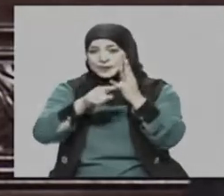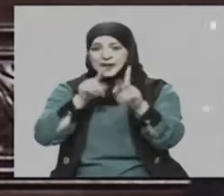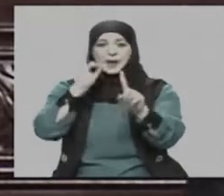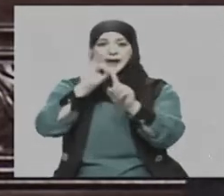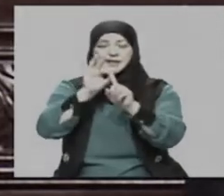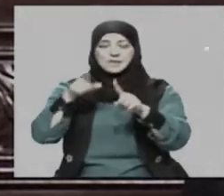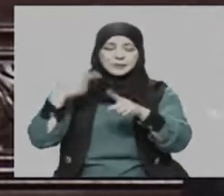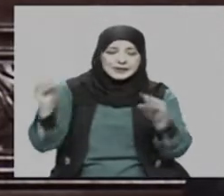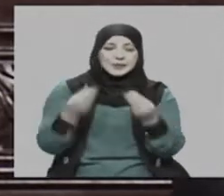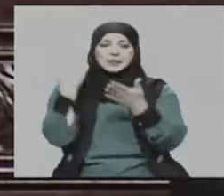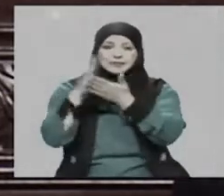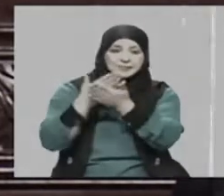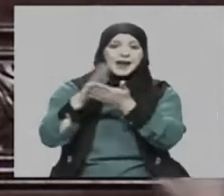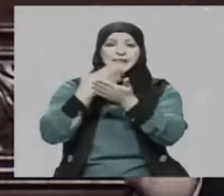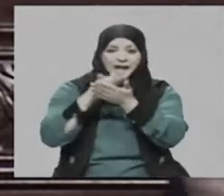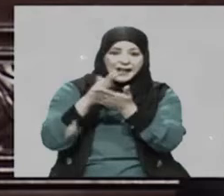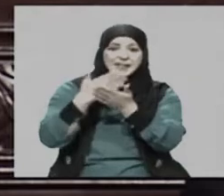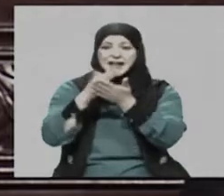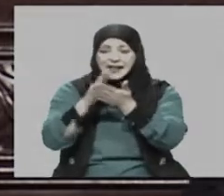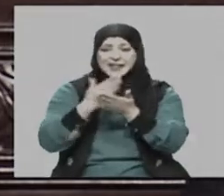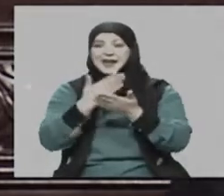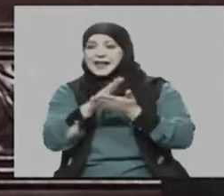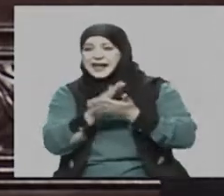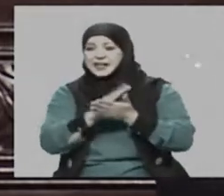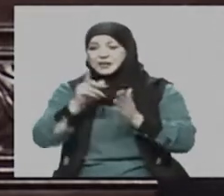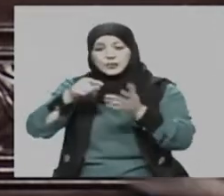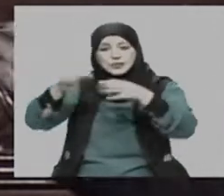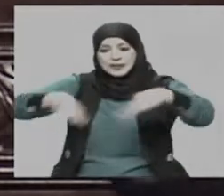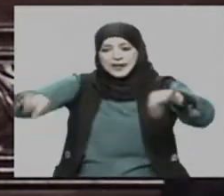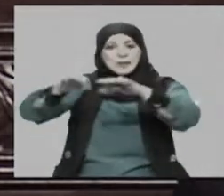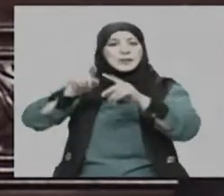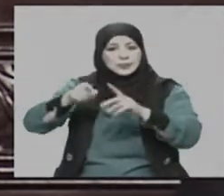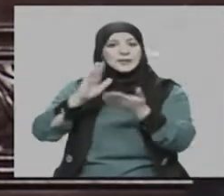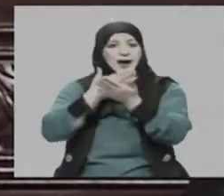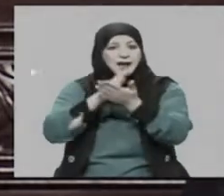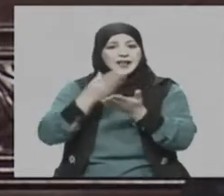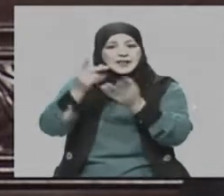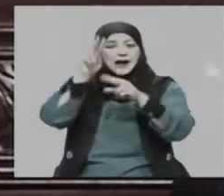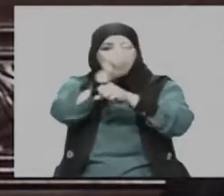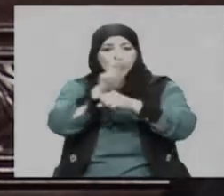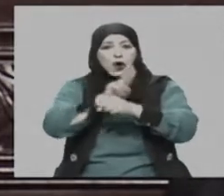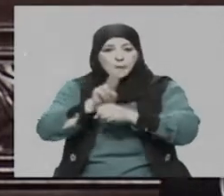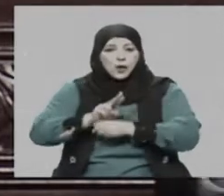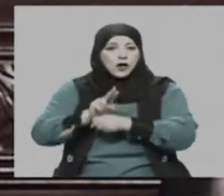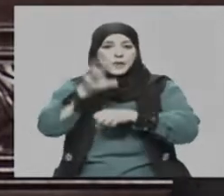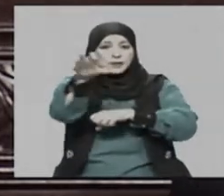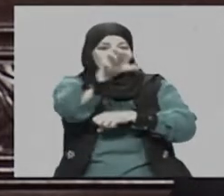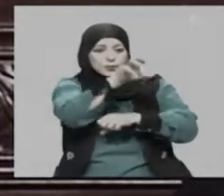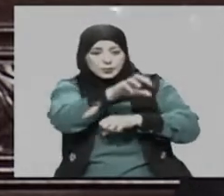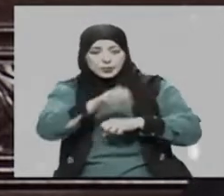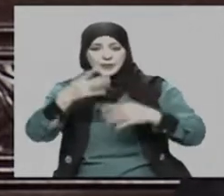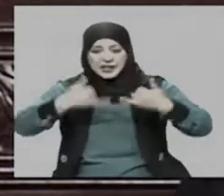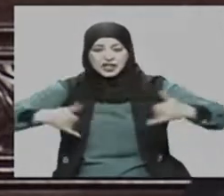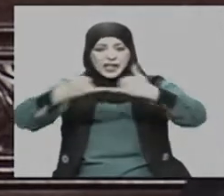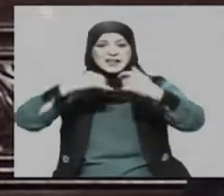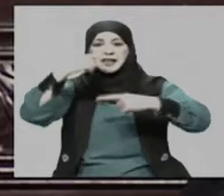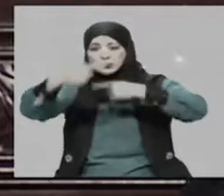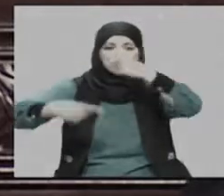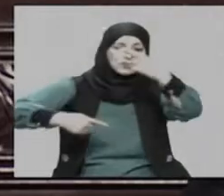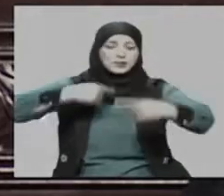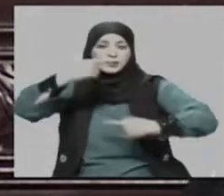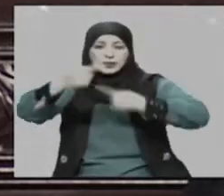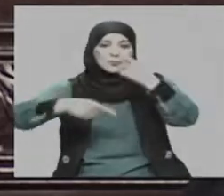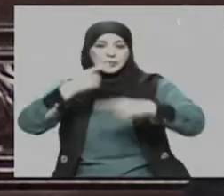نخدم. قاعت عمليات كل يوم تعملونا زوز تقارير في مع الجهات الكل، جلسات نهار بعد نهار أشرف عليها